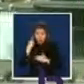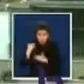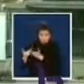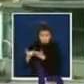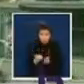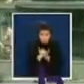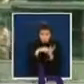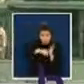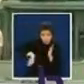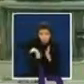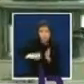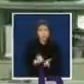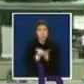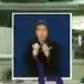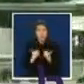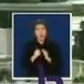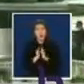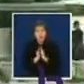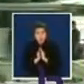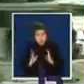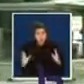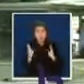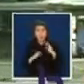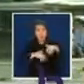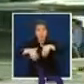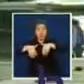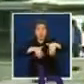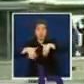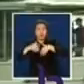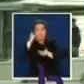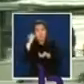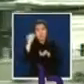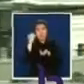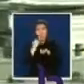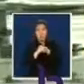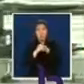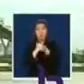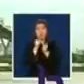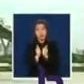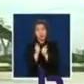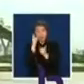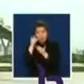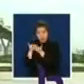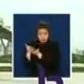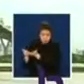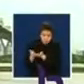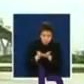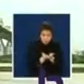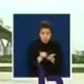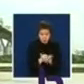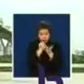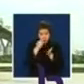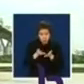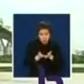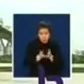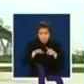ะโอกาสนี้ต้องขอขอบคุณพี่น้องประชาชนค่ะที่ได้ร่วมมือร่วมใจกันนั้นนำเรือมาช่วยกันผลักดัน